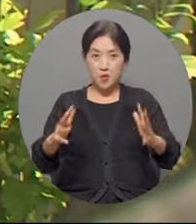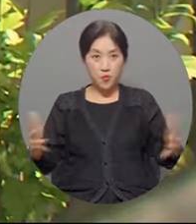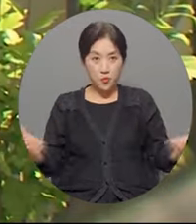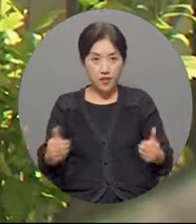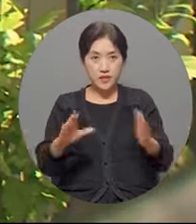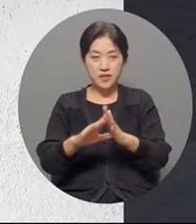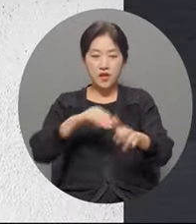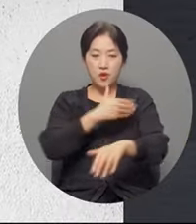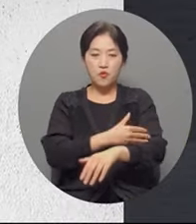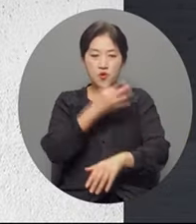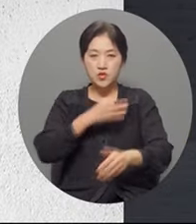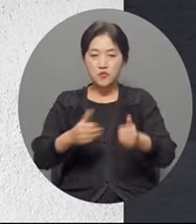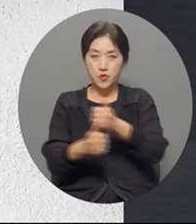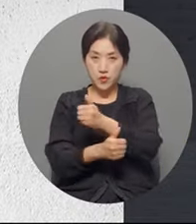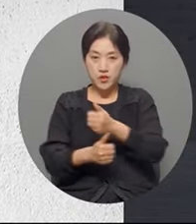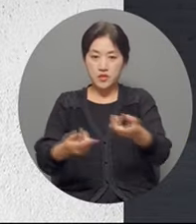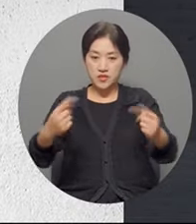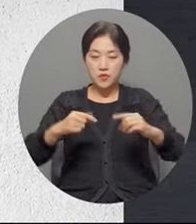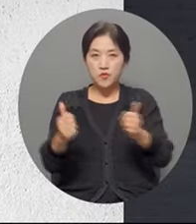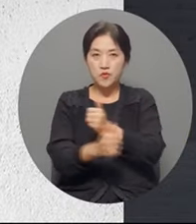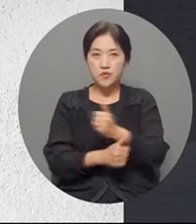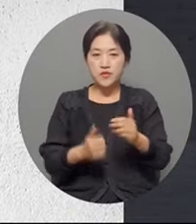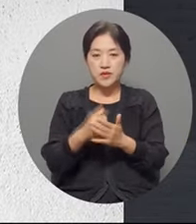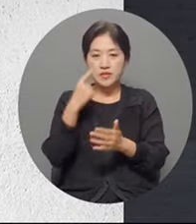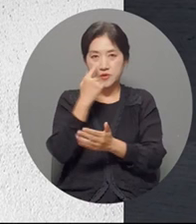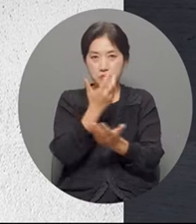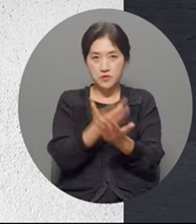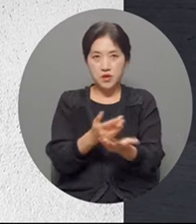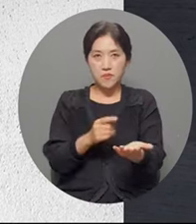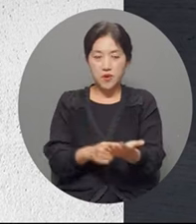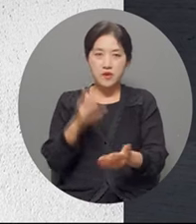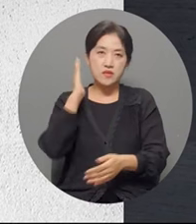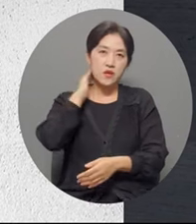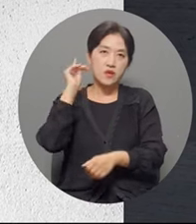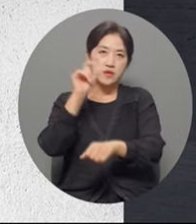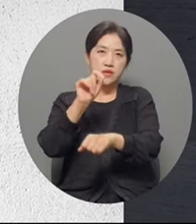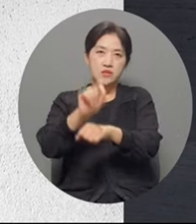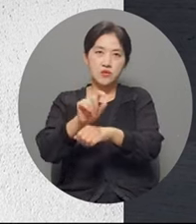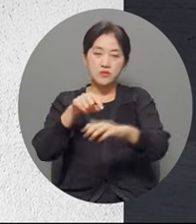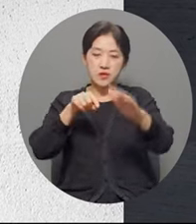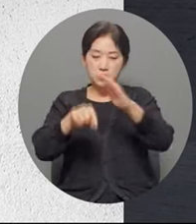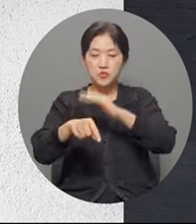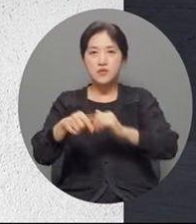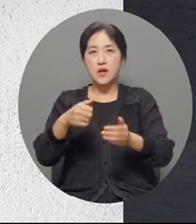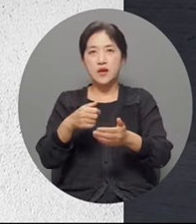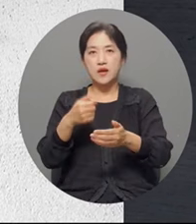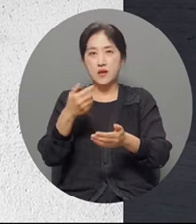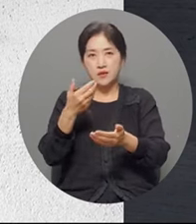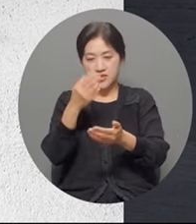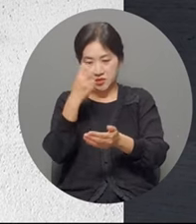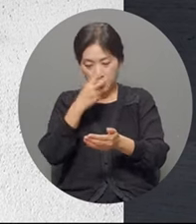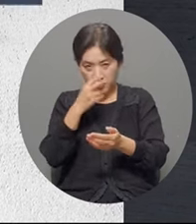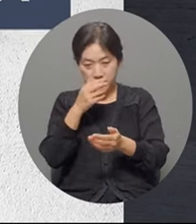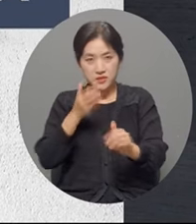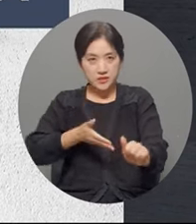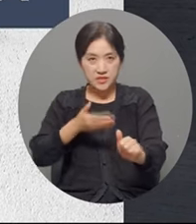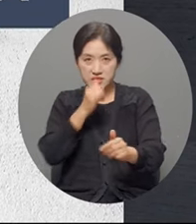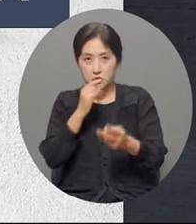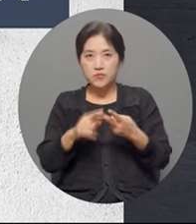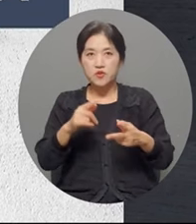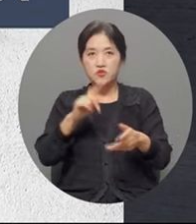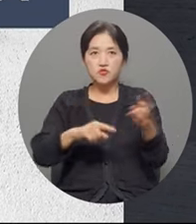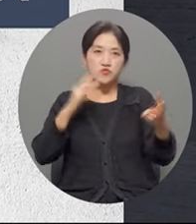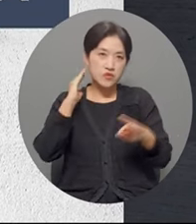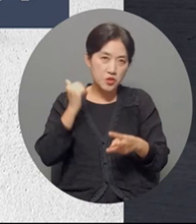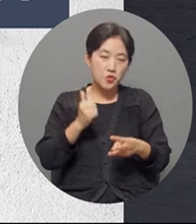권는 참석한 위원들에게 포한 참고자료에 현조 했는지 당사자인 윤성 대통령과